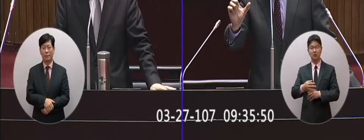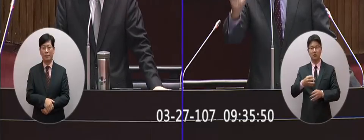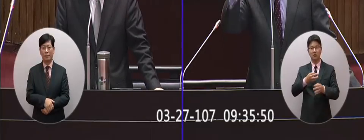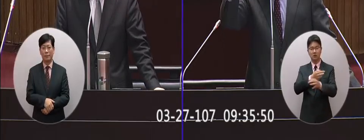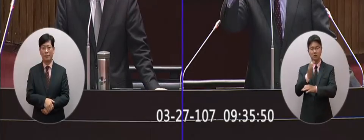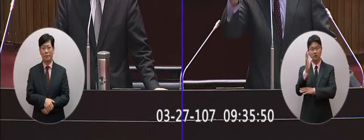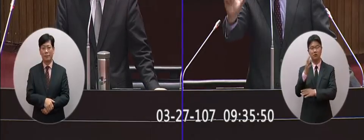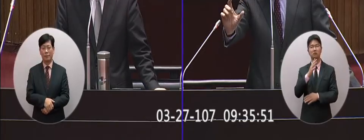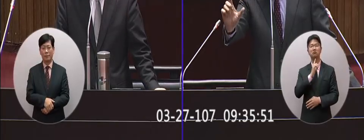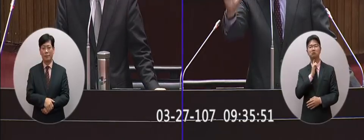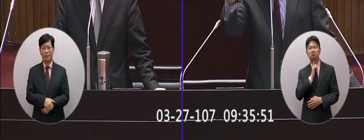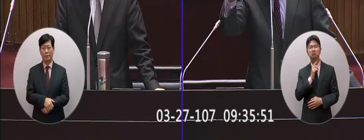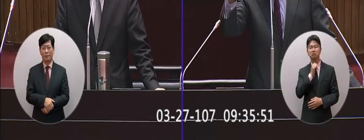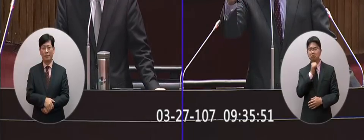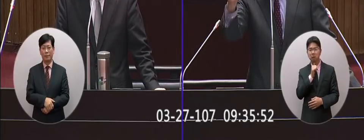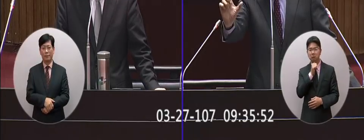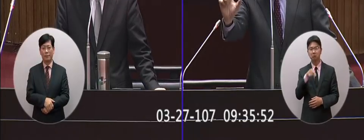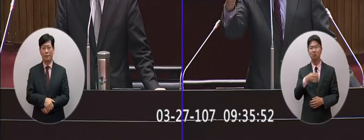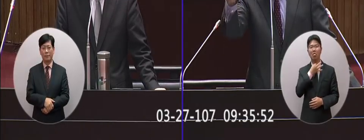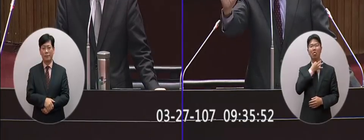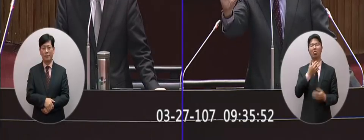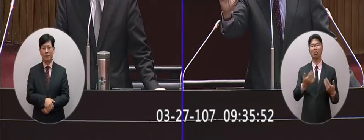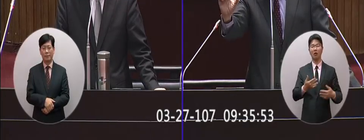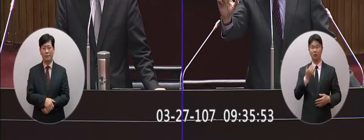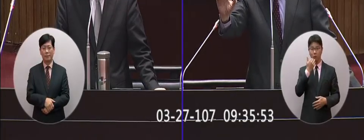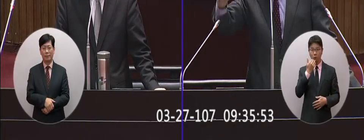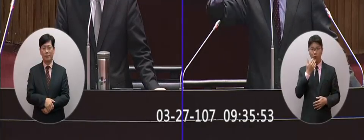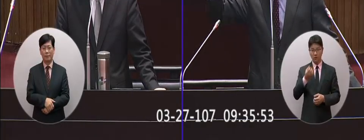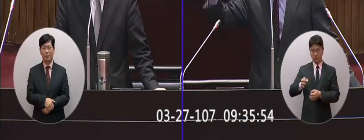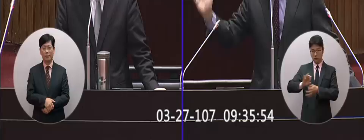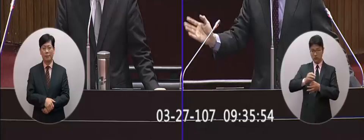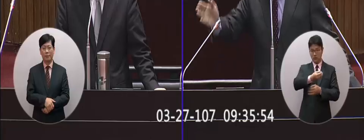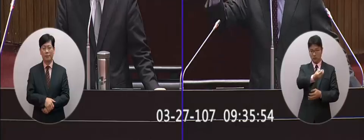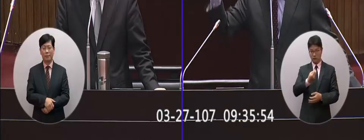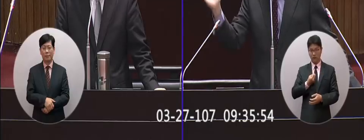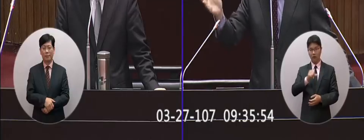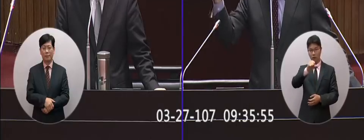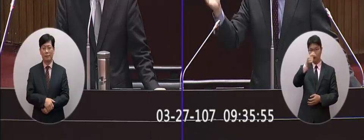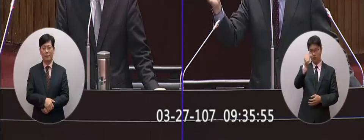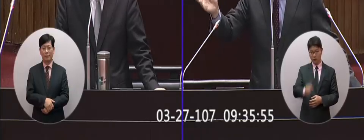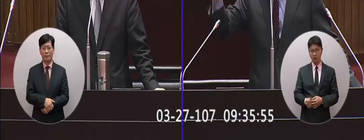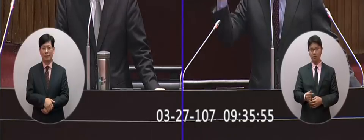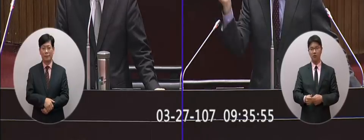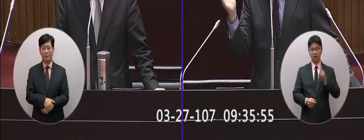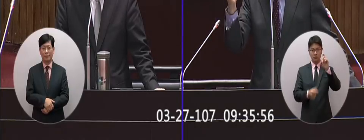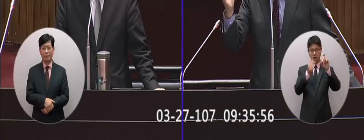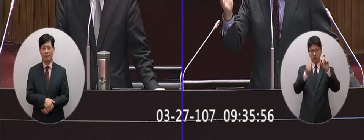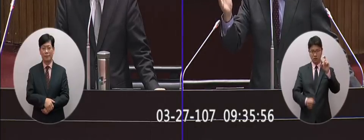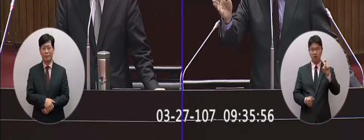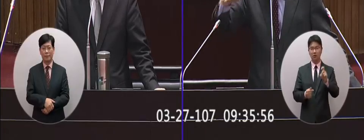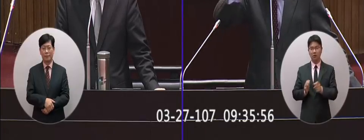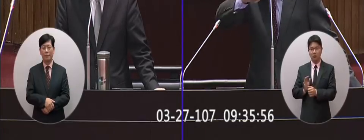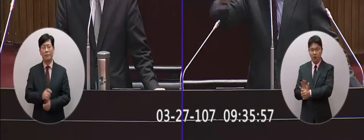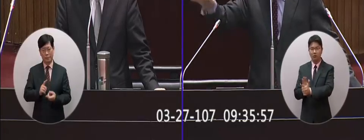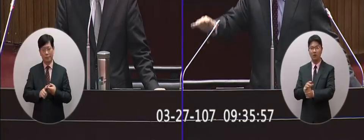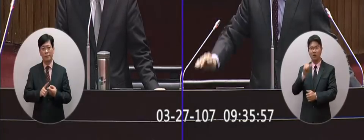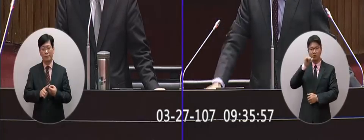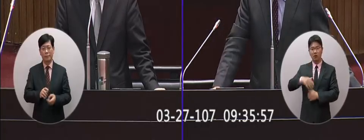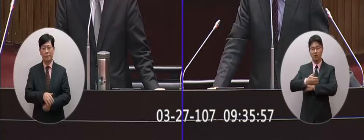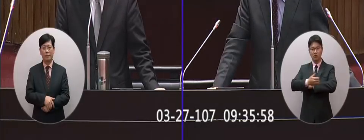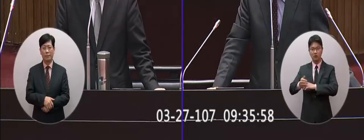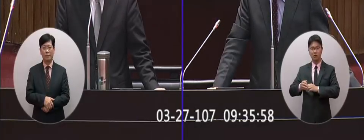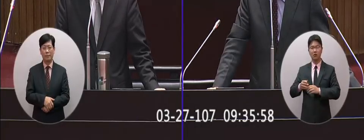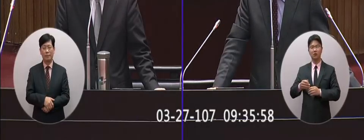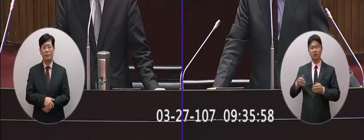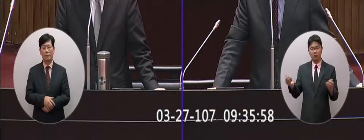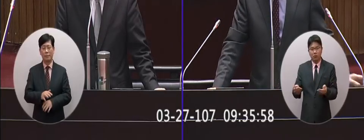的嘛。 你只要多分配5亿、10亿的时候，让苗栗县整个建设就会一直往前走，不然现